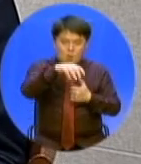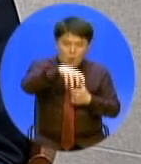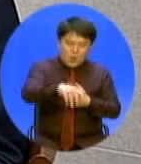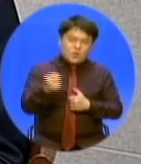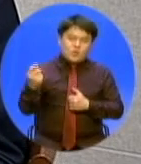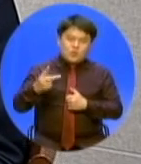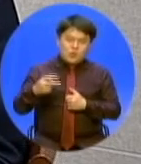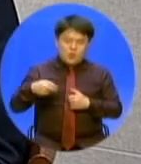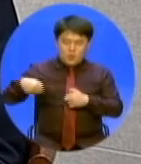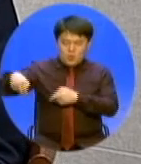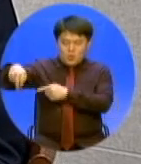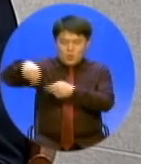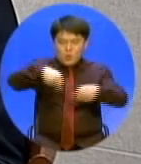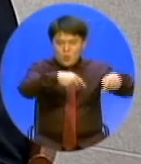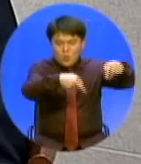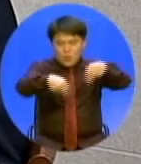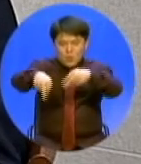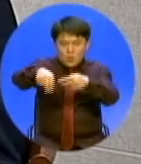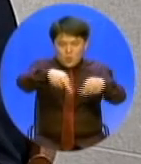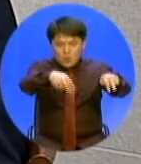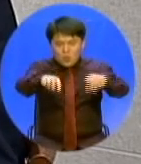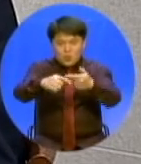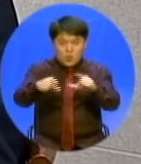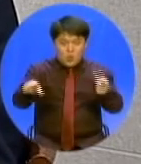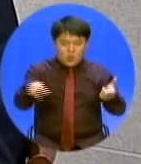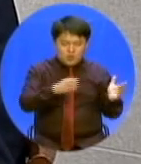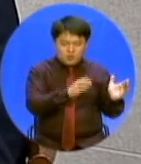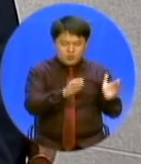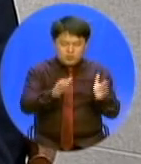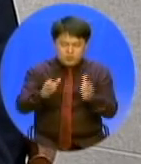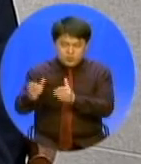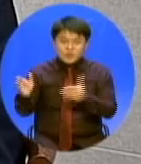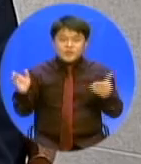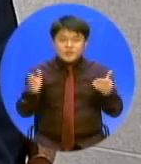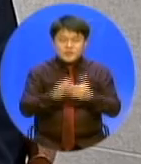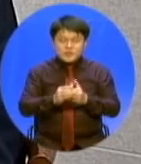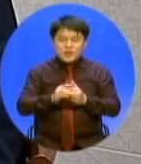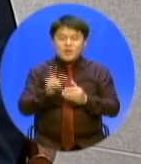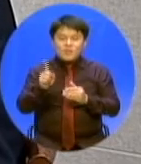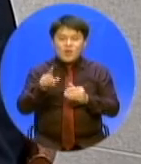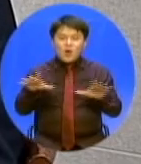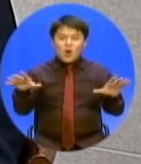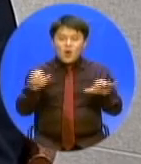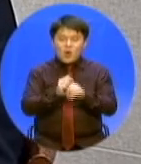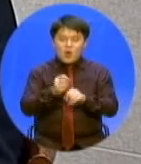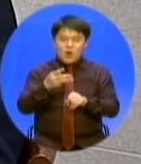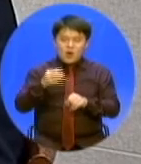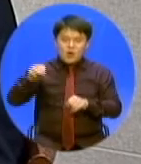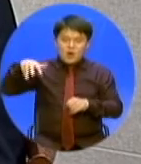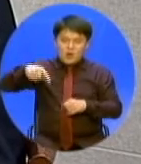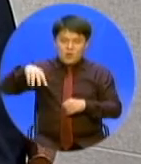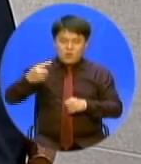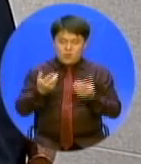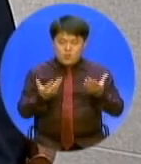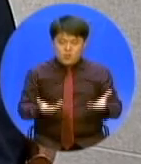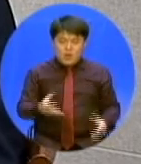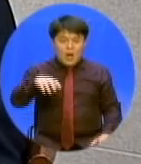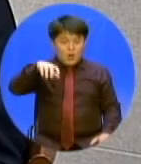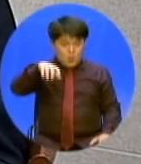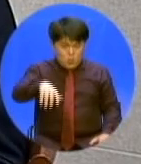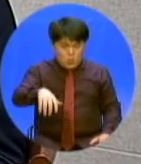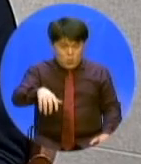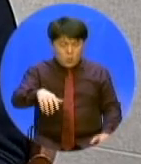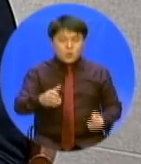네. 이 뭐 트레킹 코스 이렇게 여러 가지 이 시설을 갖춘 복합 리조트입니다. 네. 그렇게 되다 보니까